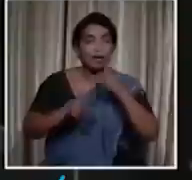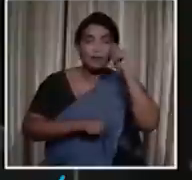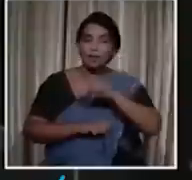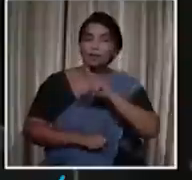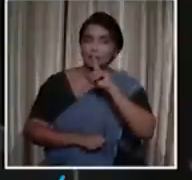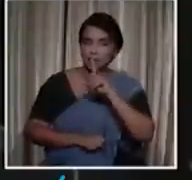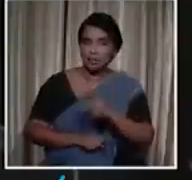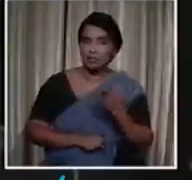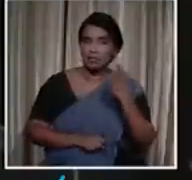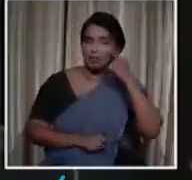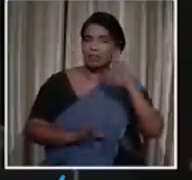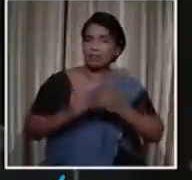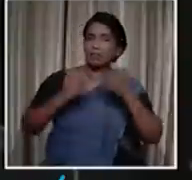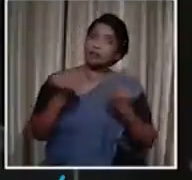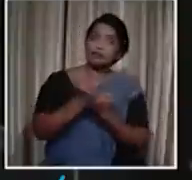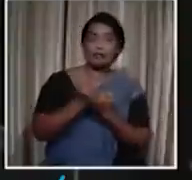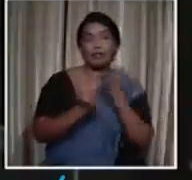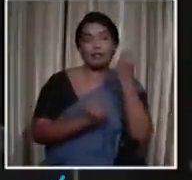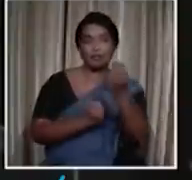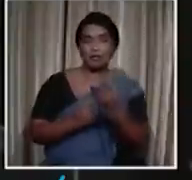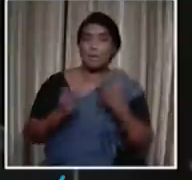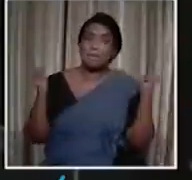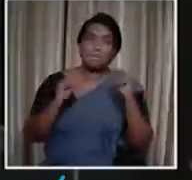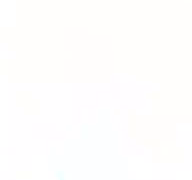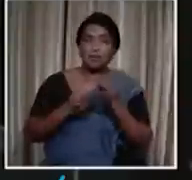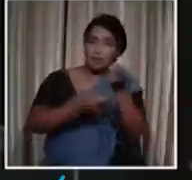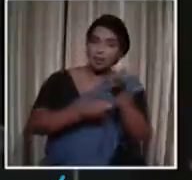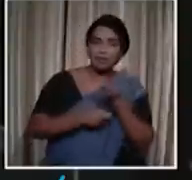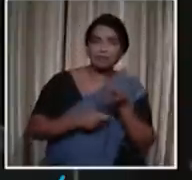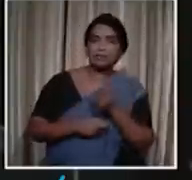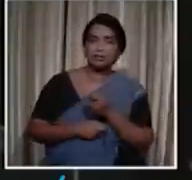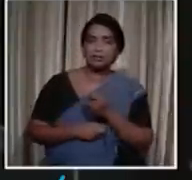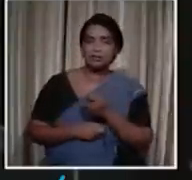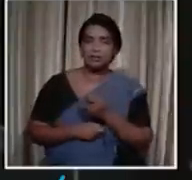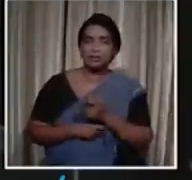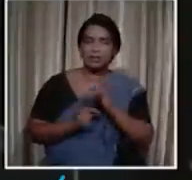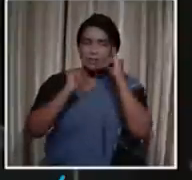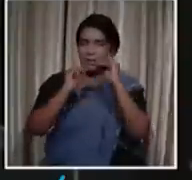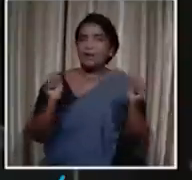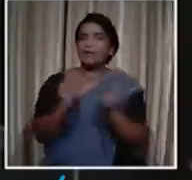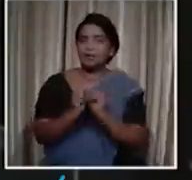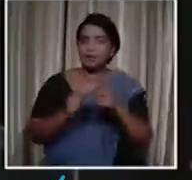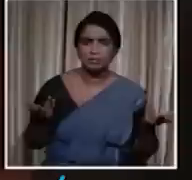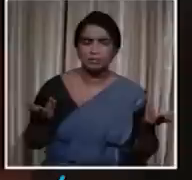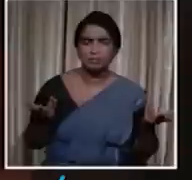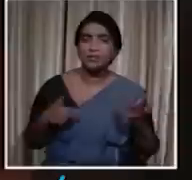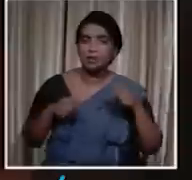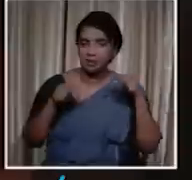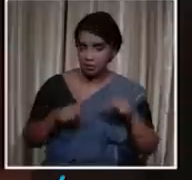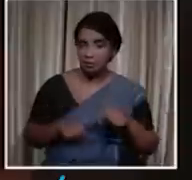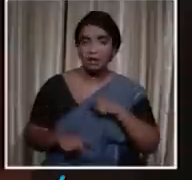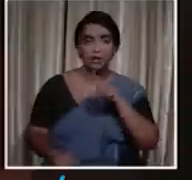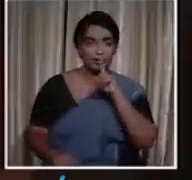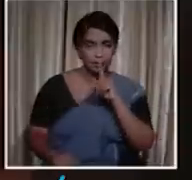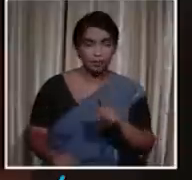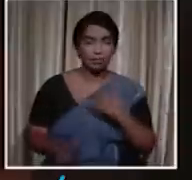පුළුවන්. නිකන් පැත්තකින් ඉඳන් අපි සහයෝගයක් දෙනවා බය වෙන්න එපා කියලා කකුලෙන් අදින නිකන් හිකනෙලි වැඩ කරන්න එපා කියන විපක්ෂරම මේ අස්සයිදි කියනවා. කිව්වනේ මේ